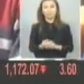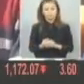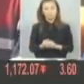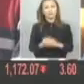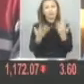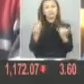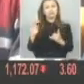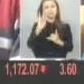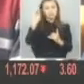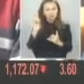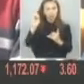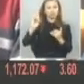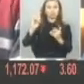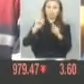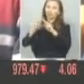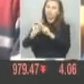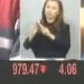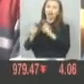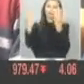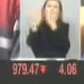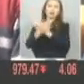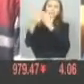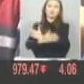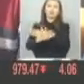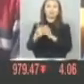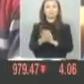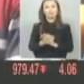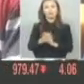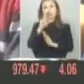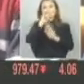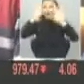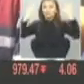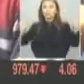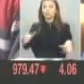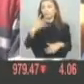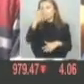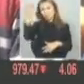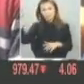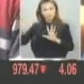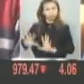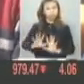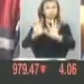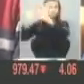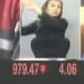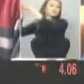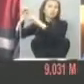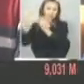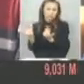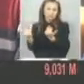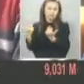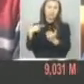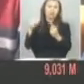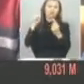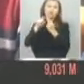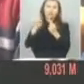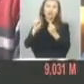ไปนกก็ไม่มีนักท่องเที่ยวก็คงจะไม่มาเที่ยวทะเลน้อยหรอกเพราะที่สำคัญคือทะเลน้อยที่คนอยากมาเที่ยวคืออยากมาดูน